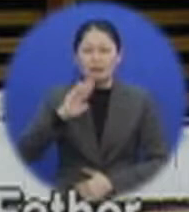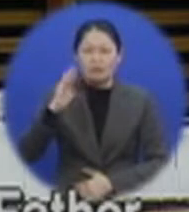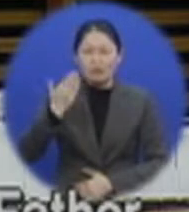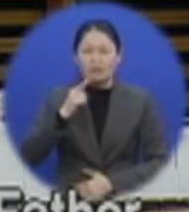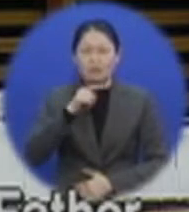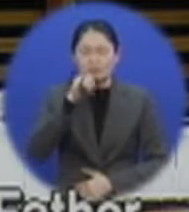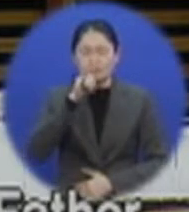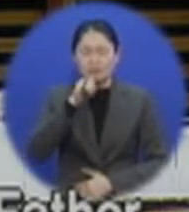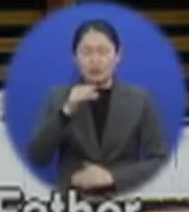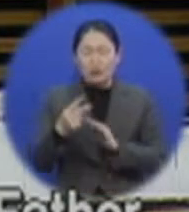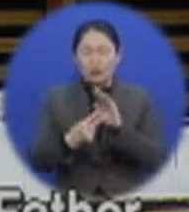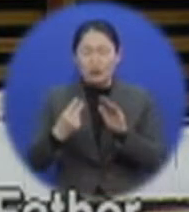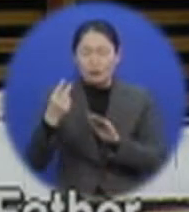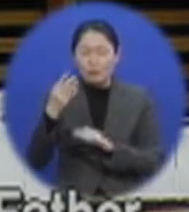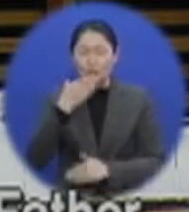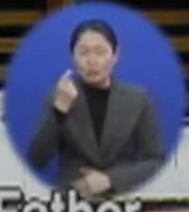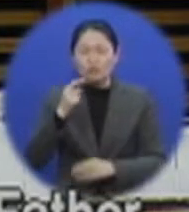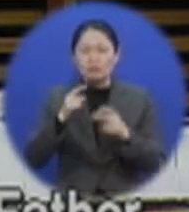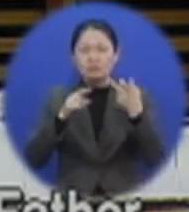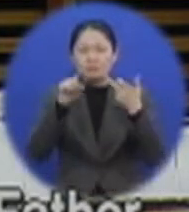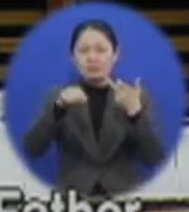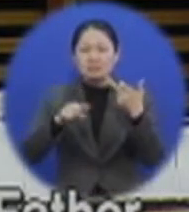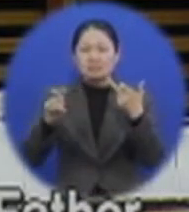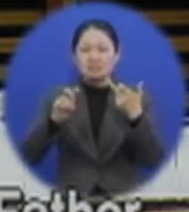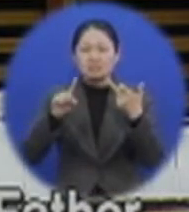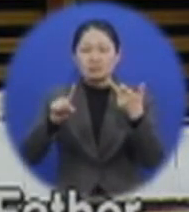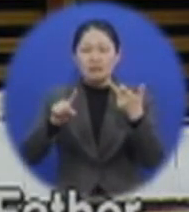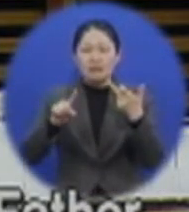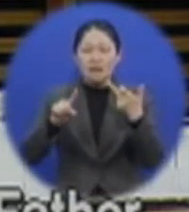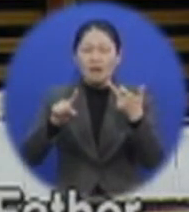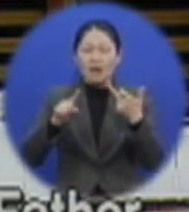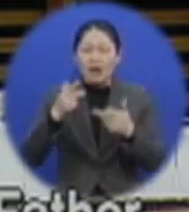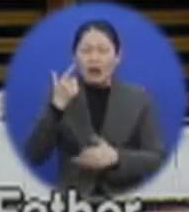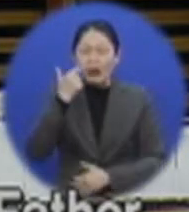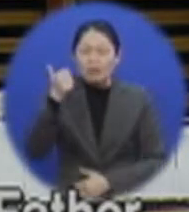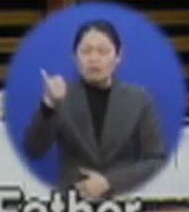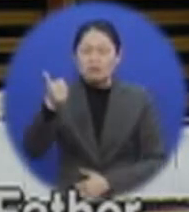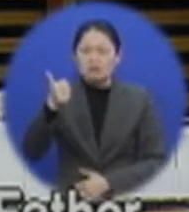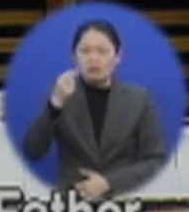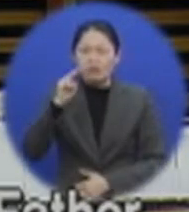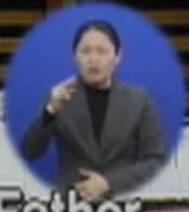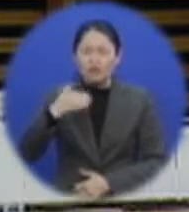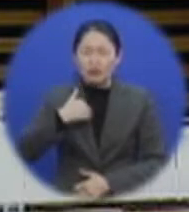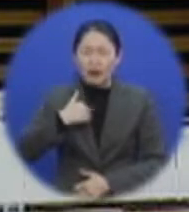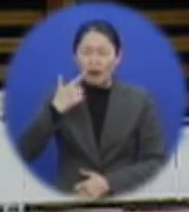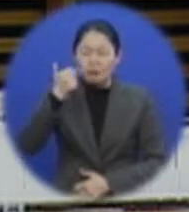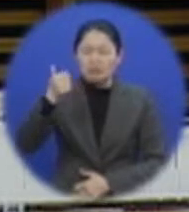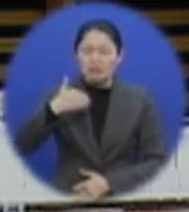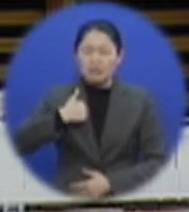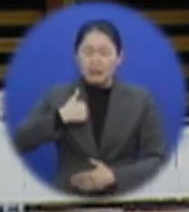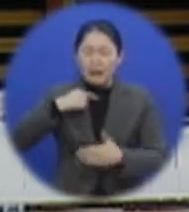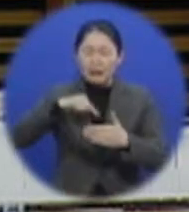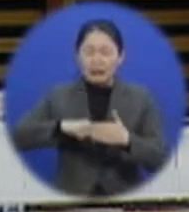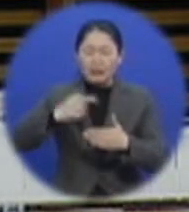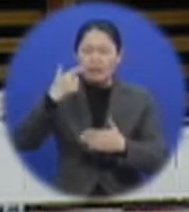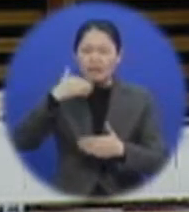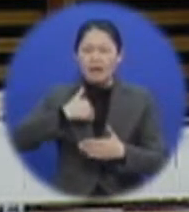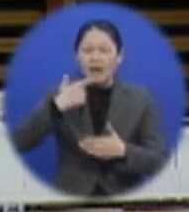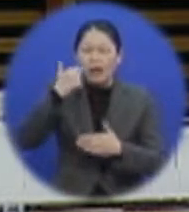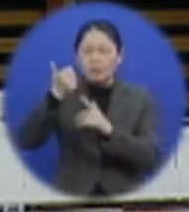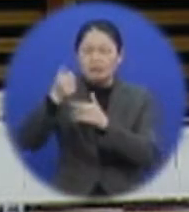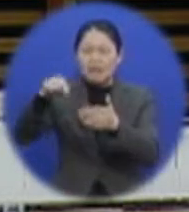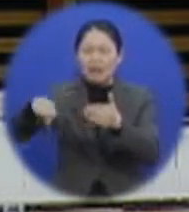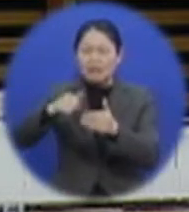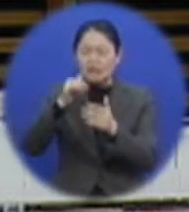요한복음 17장 21절에 아버지 어 아버지께서 내 안에 내가 아버지 안에 있는 것 같이 그들도 다